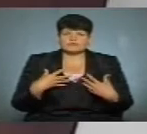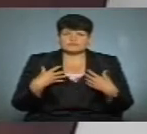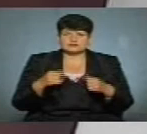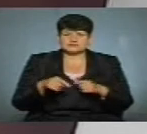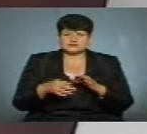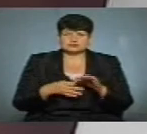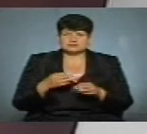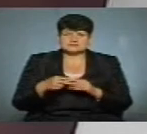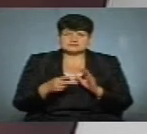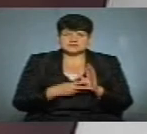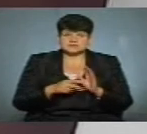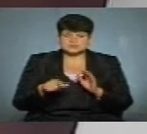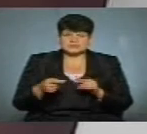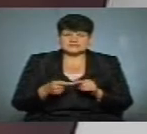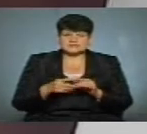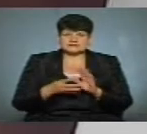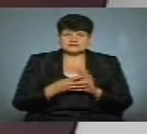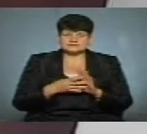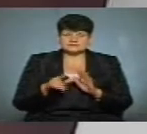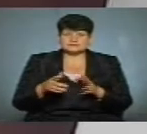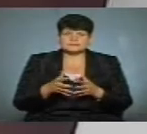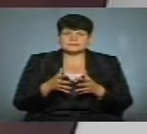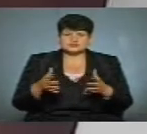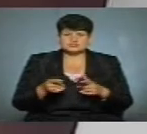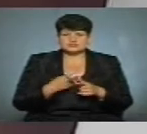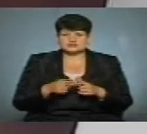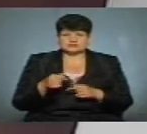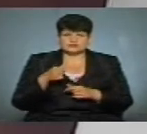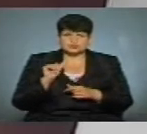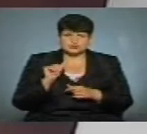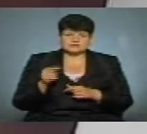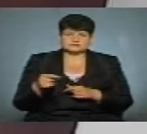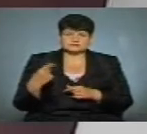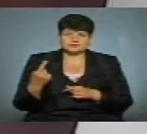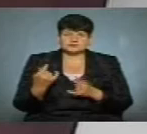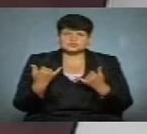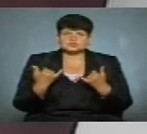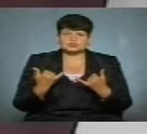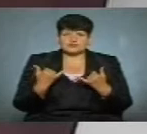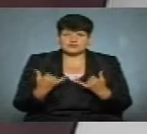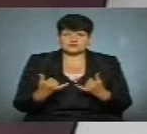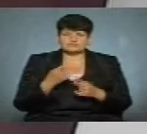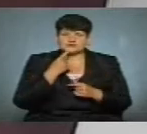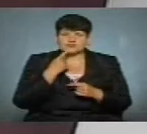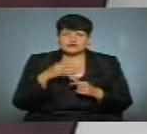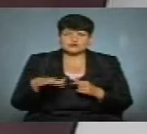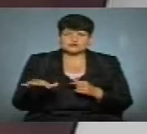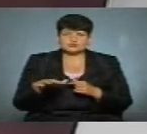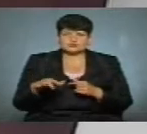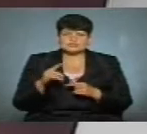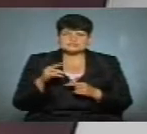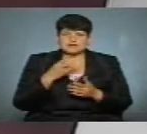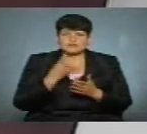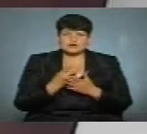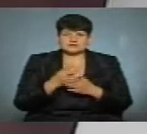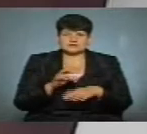доби 17 осіб, це на 9 більше, ніж учора. За його словами, Тернопільщина на сьогодні у червоній зоні за